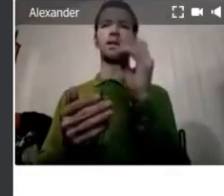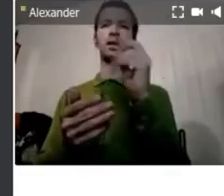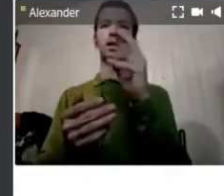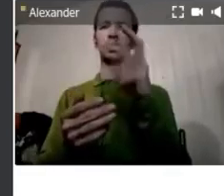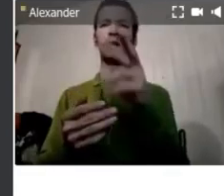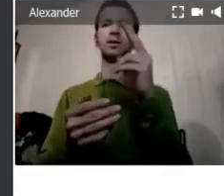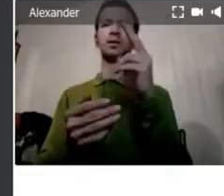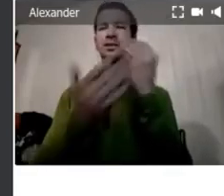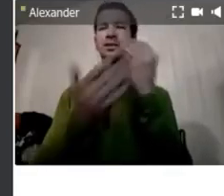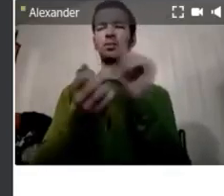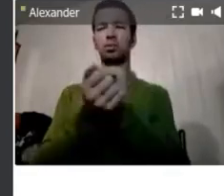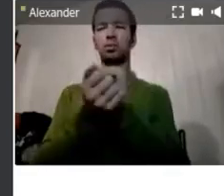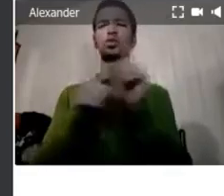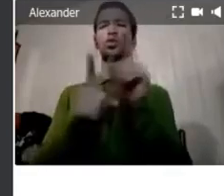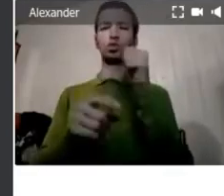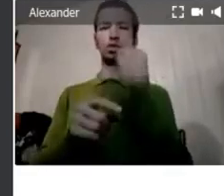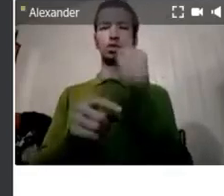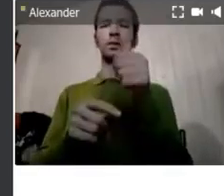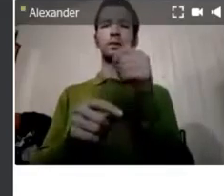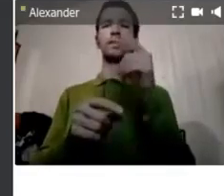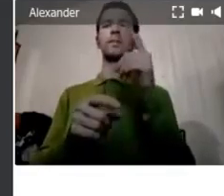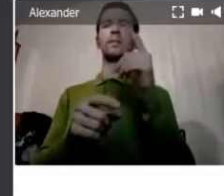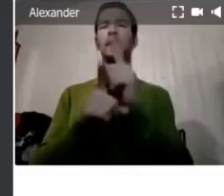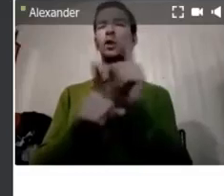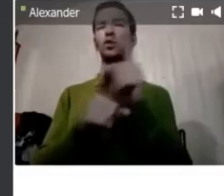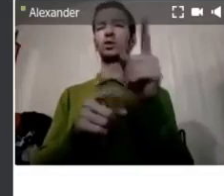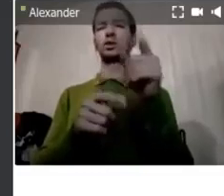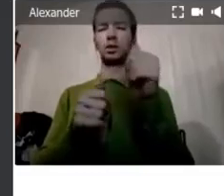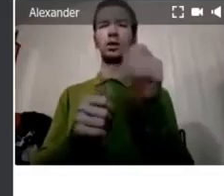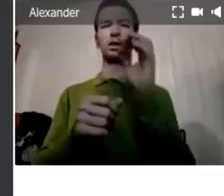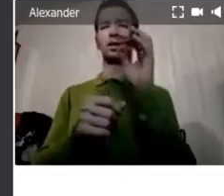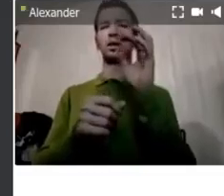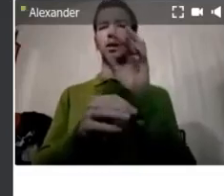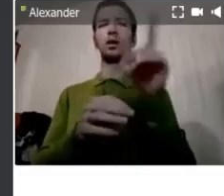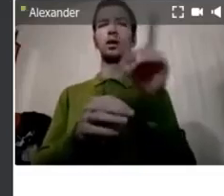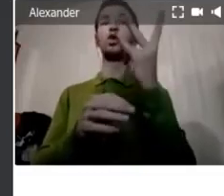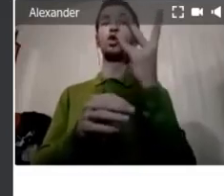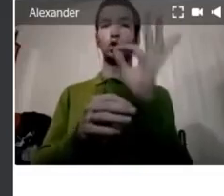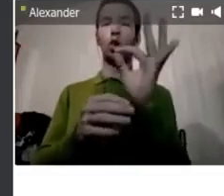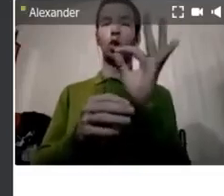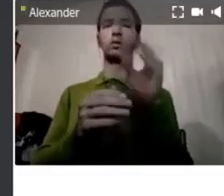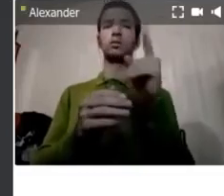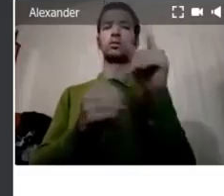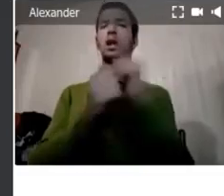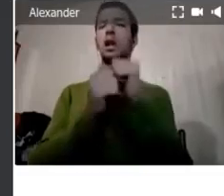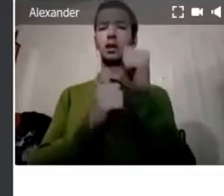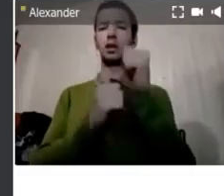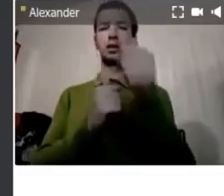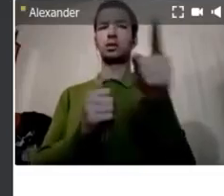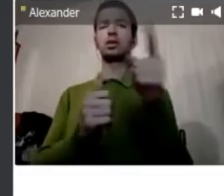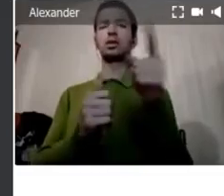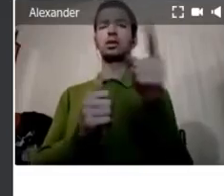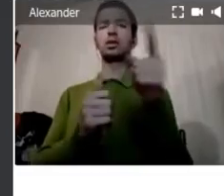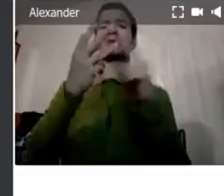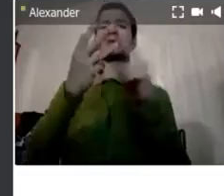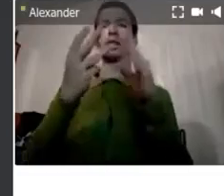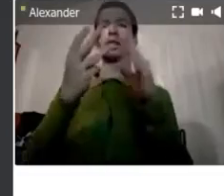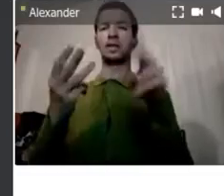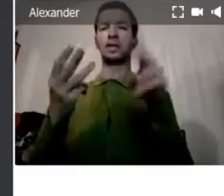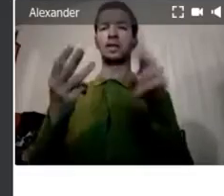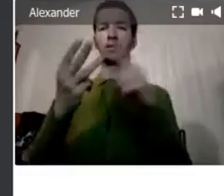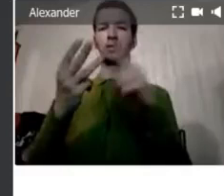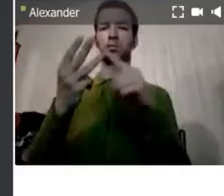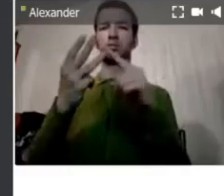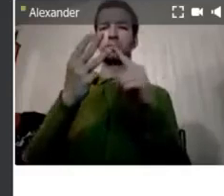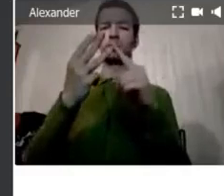знает. Первый вид маркетинга, с чего клиент обычно начинает, это программа по золоту. Называется этот